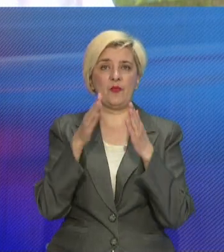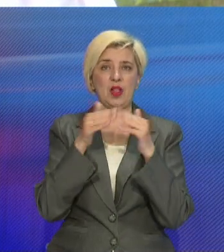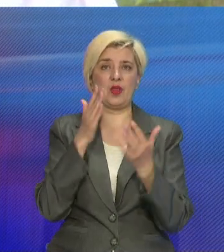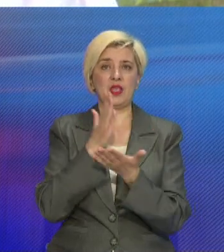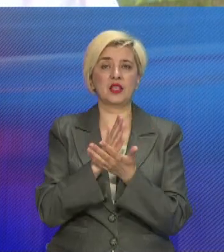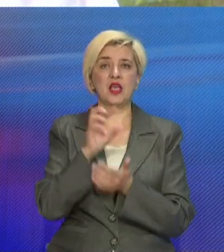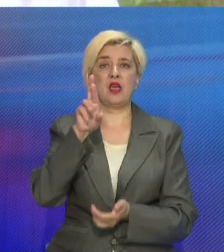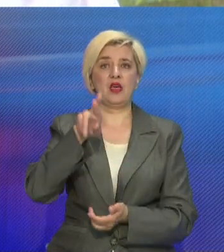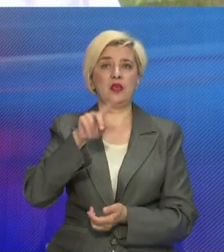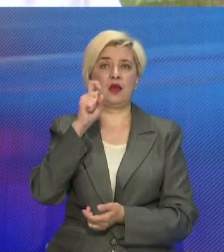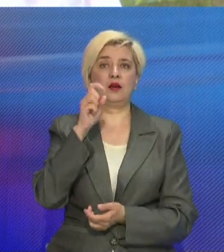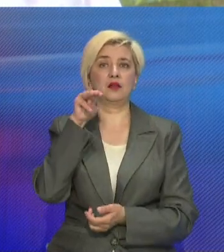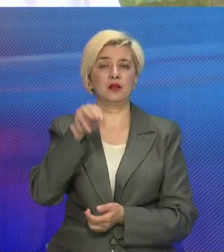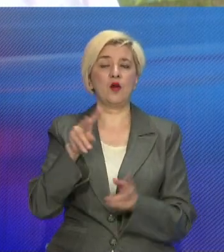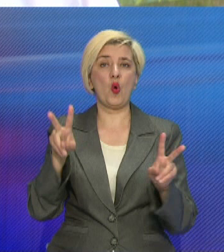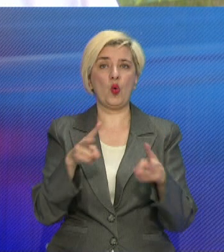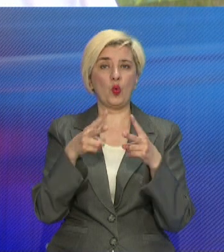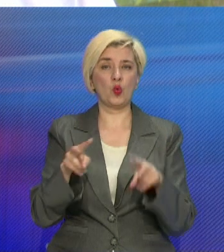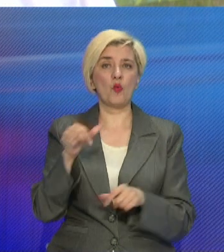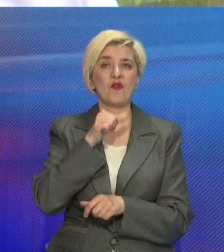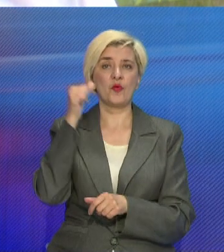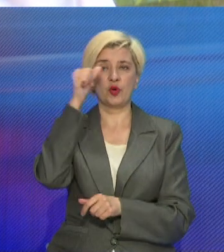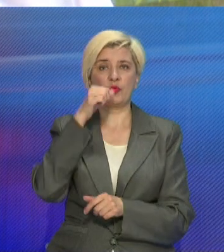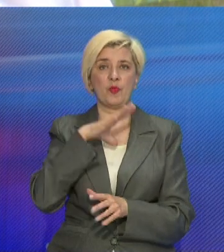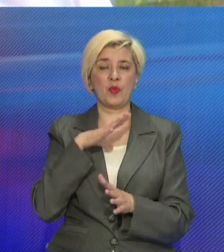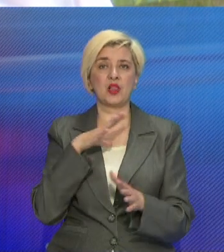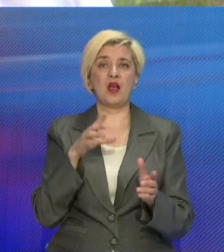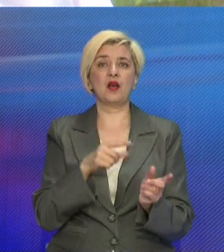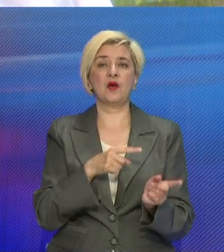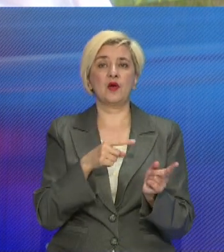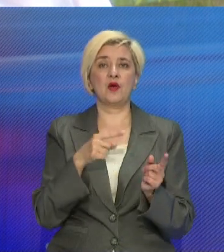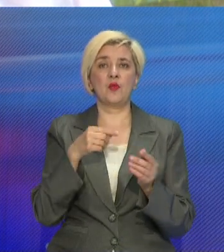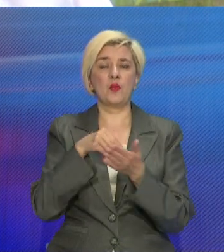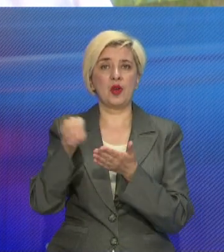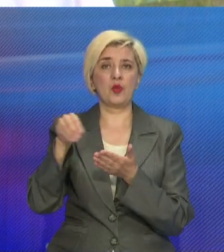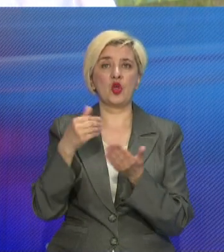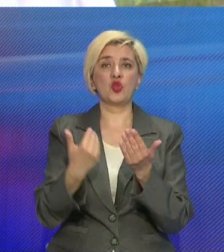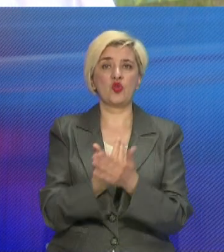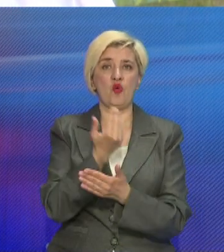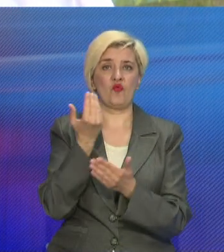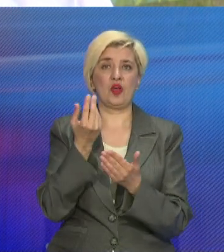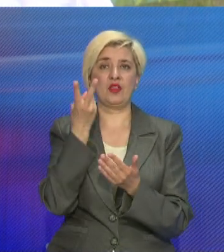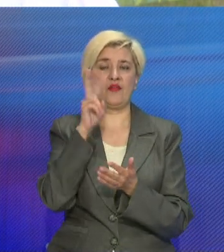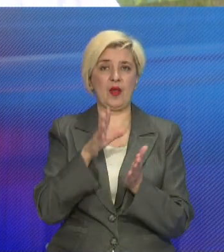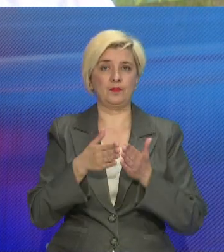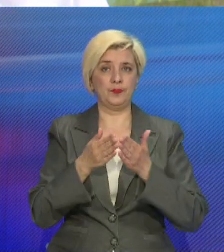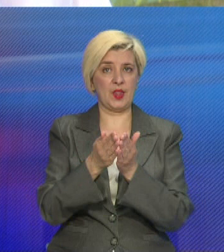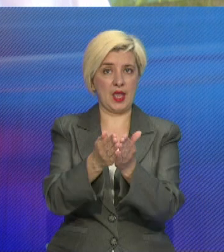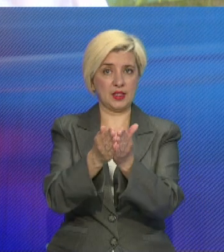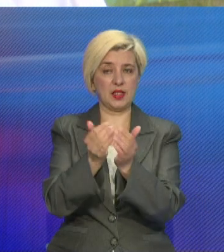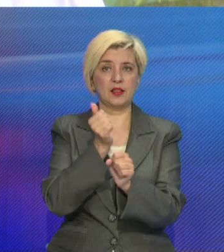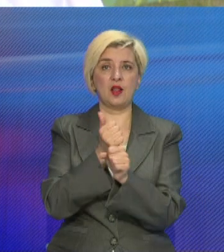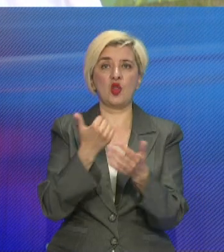яхт-клуб, и в прошлом году было приобретено два новых катера в яхт-клуб, сделан новый